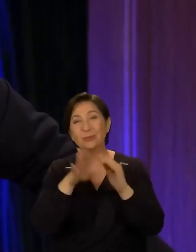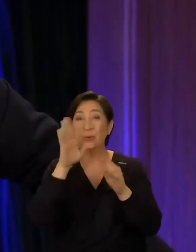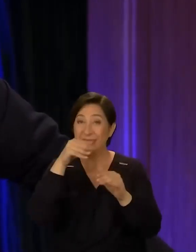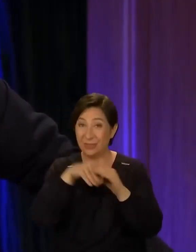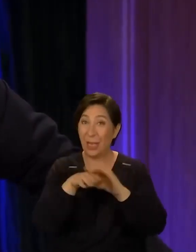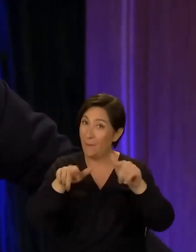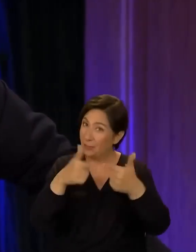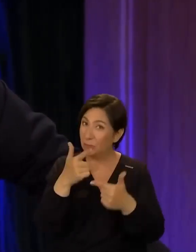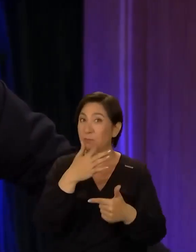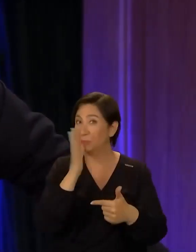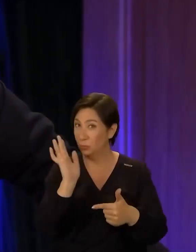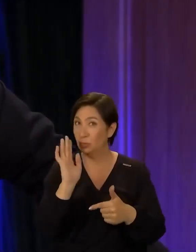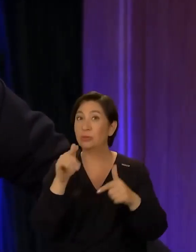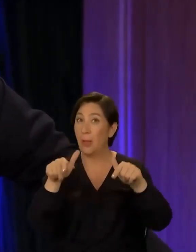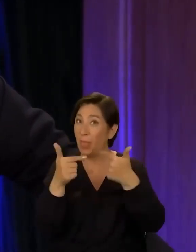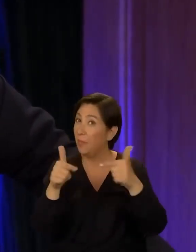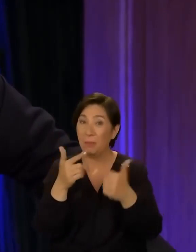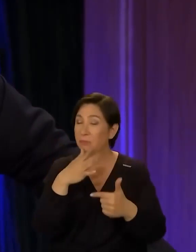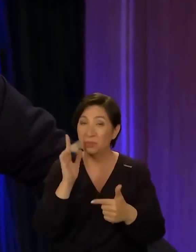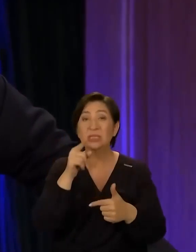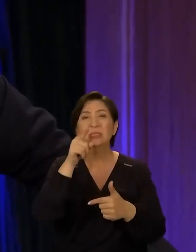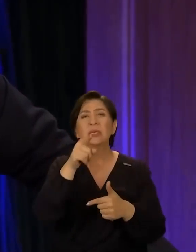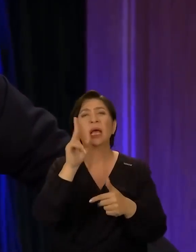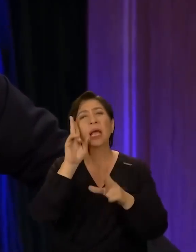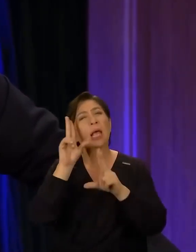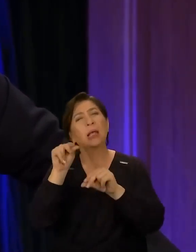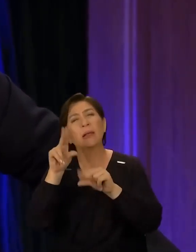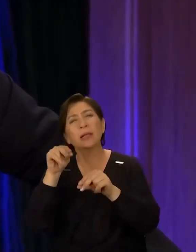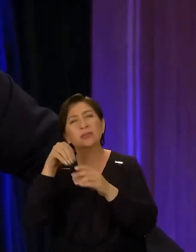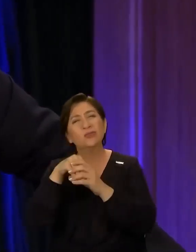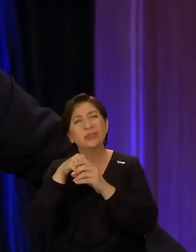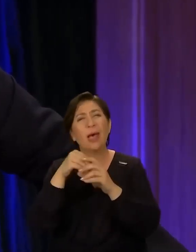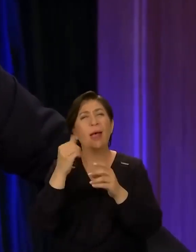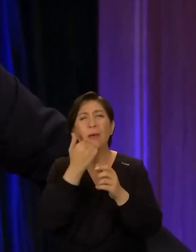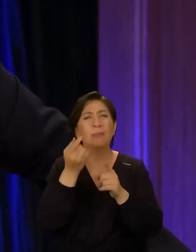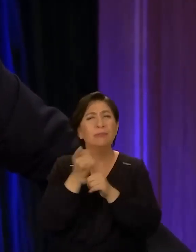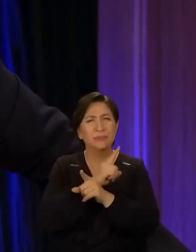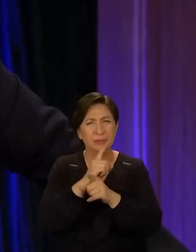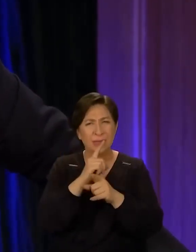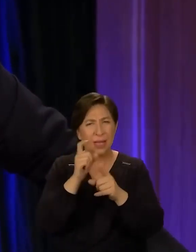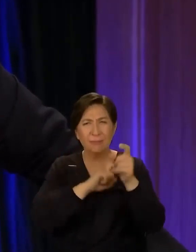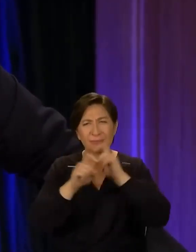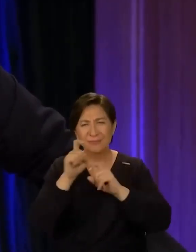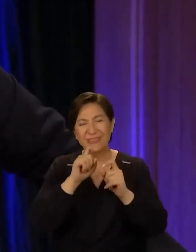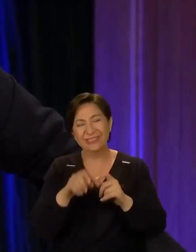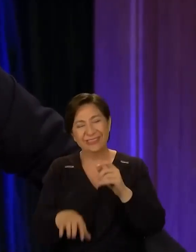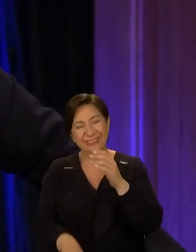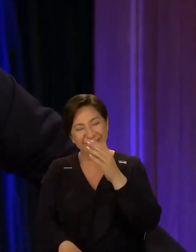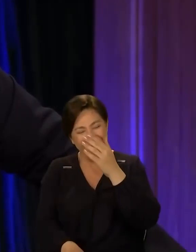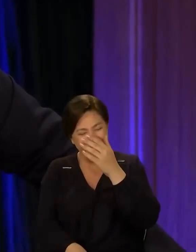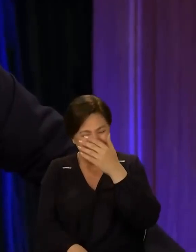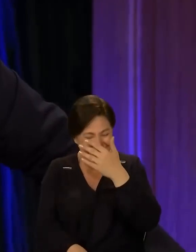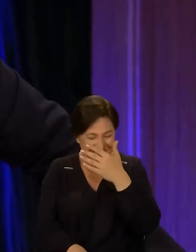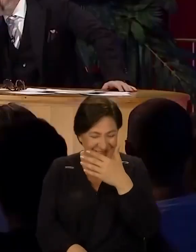girmiş, kameramı açmış, onu bilmiyorsunuz, kamera açıp açmadı mı? Sizin yalnız yatak odasında komodin var mı?